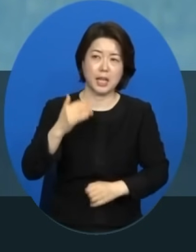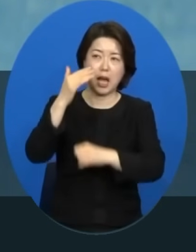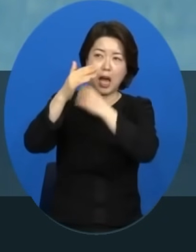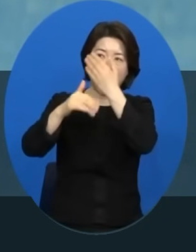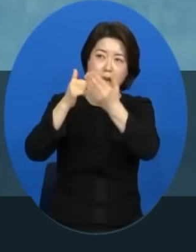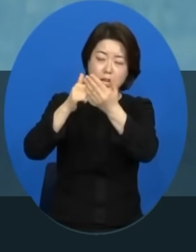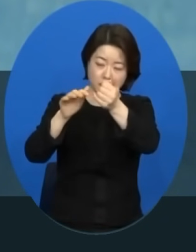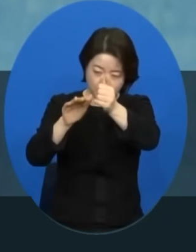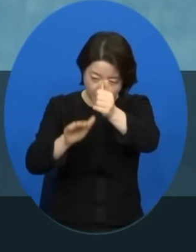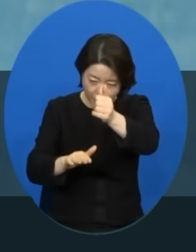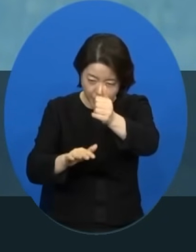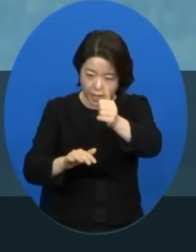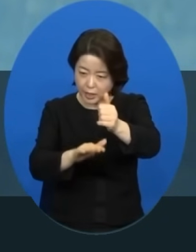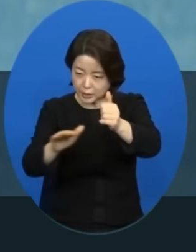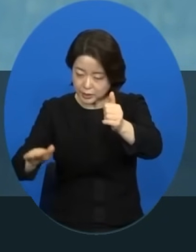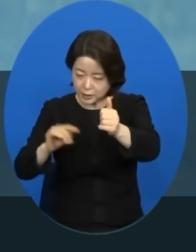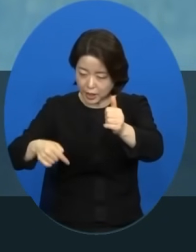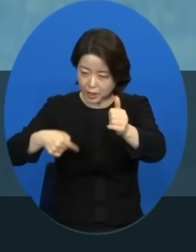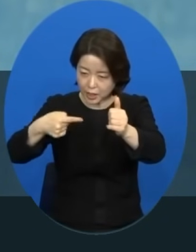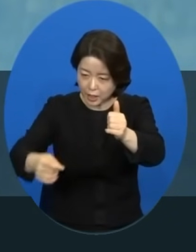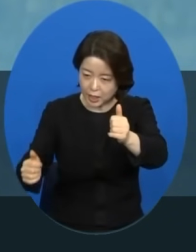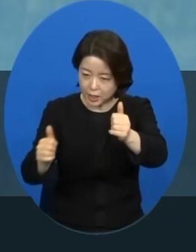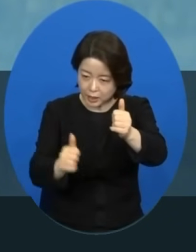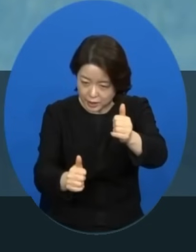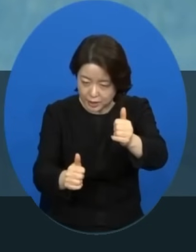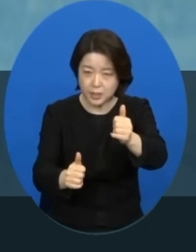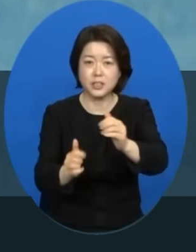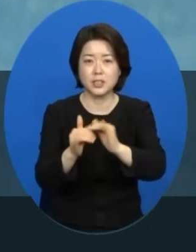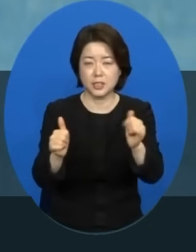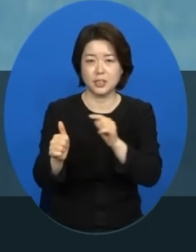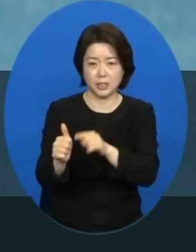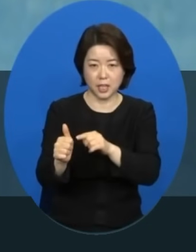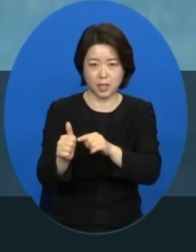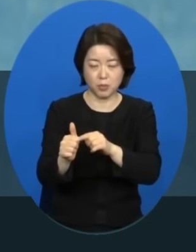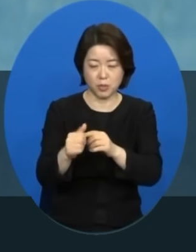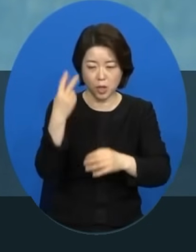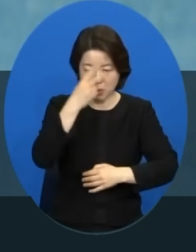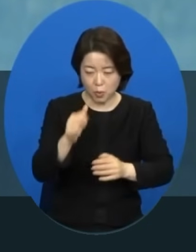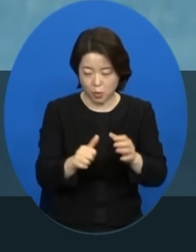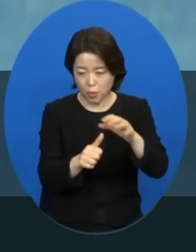아래에. 누구의? 그분의 권위 아래에 있는 자에게.